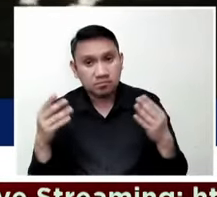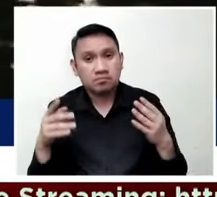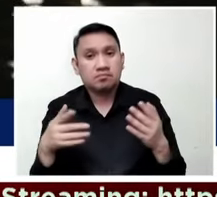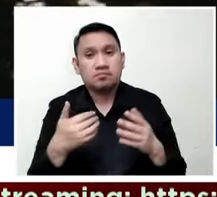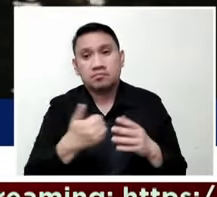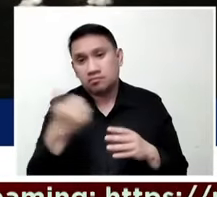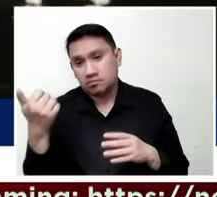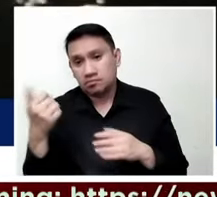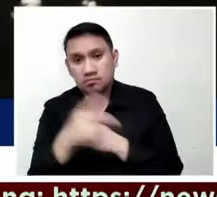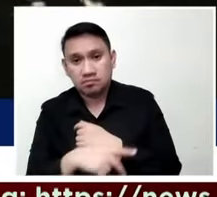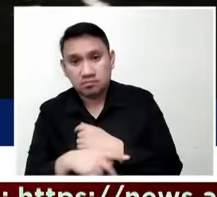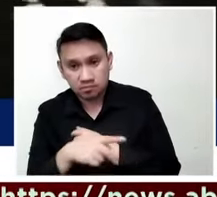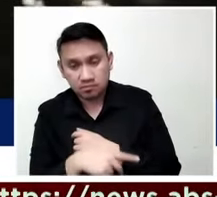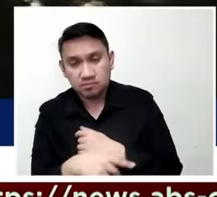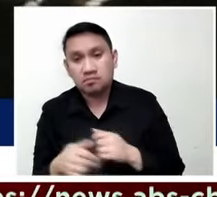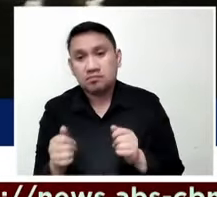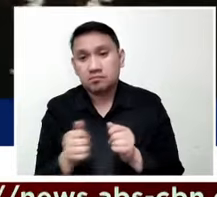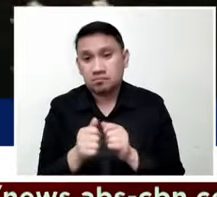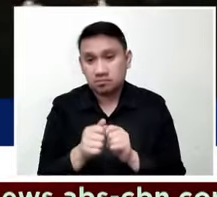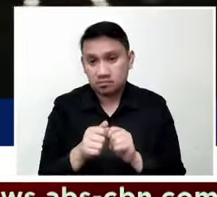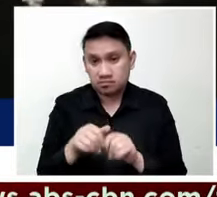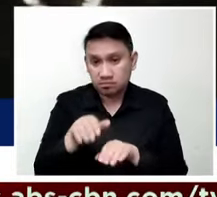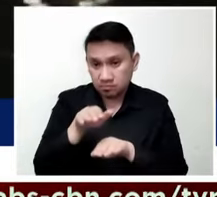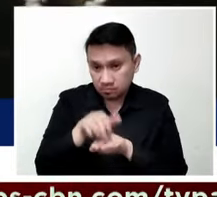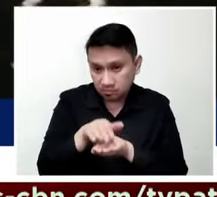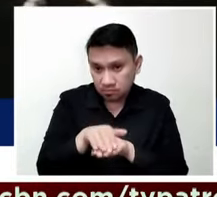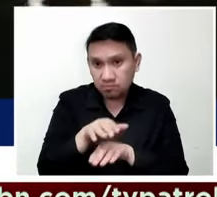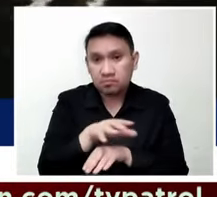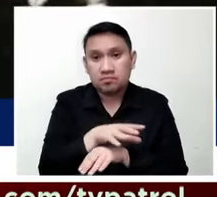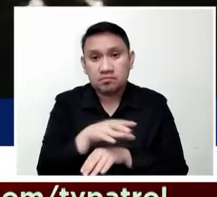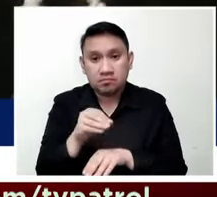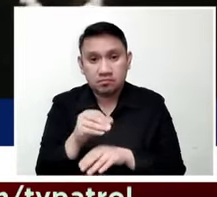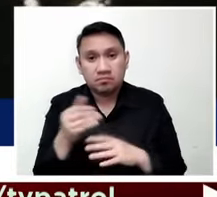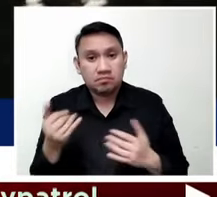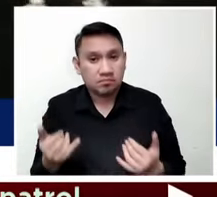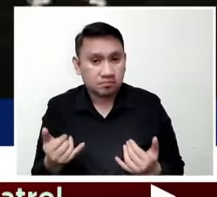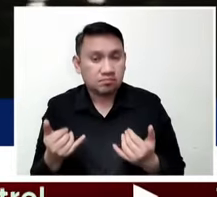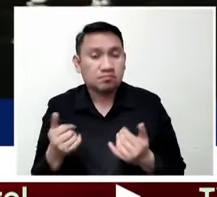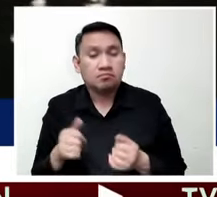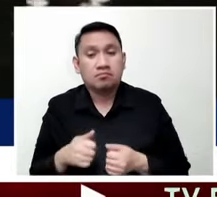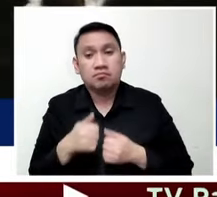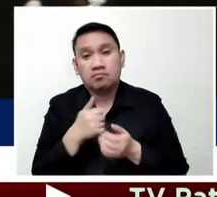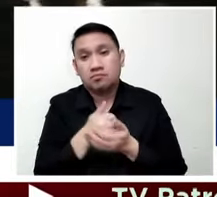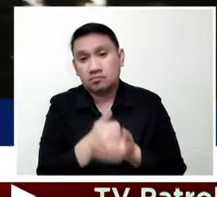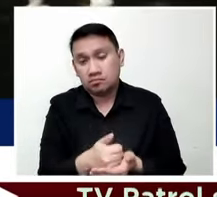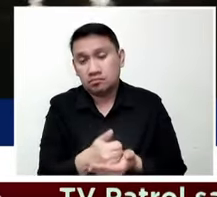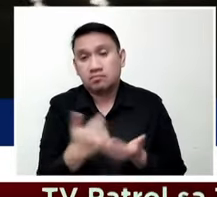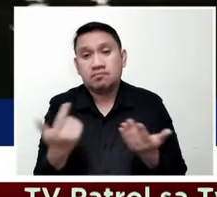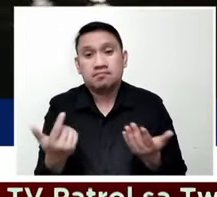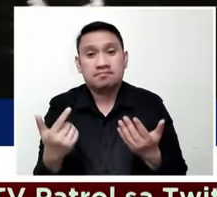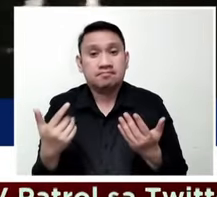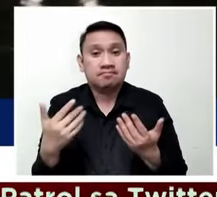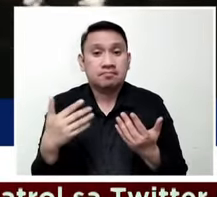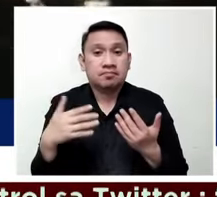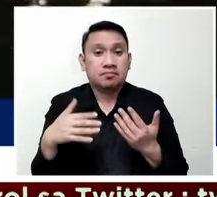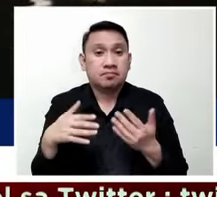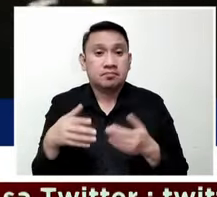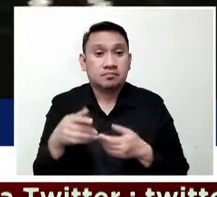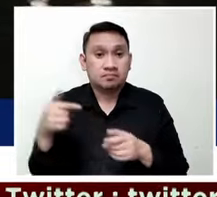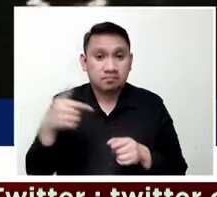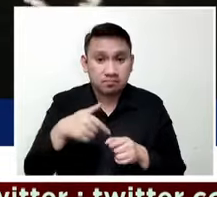lamang sa Mindoro, kaya naman makakatanggap din ng tulong gaya ng mga bangka, fuel at ibang fishing gear ang mga mangingisda